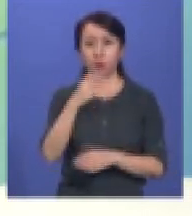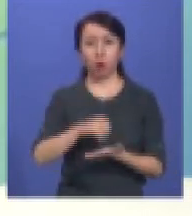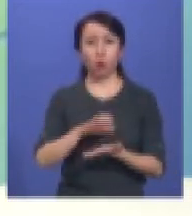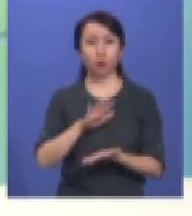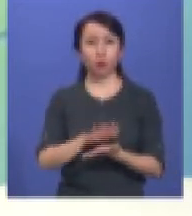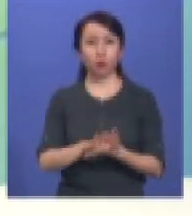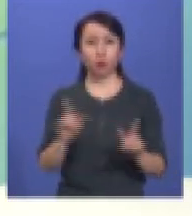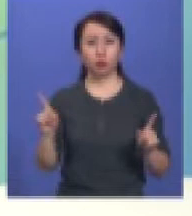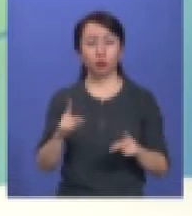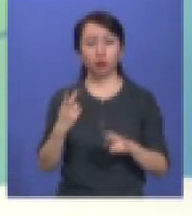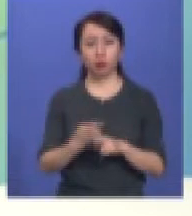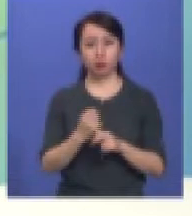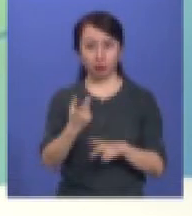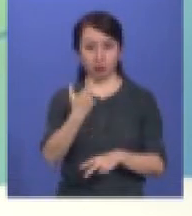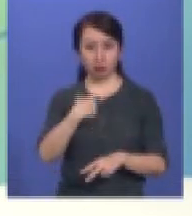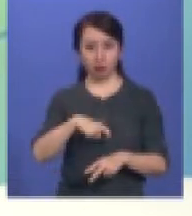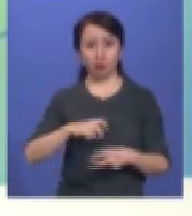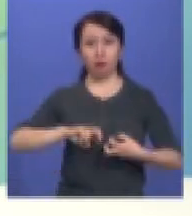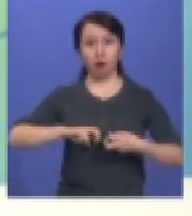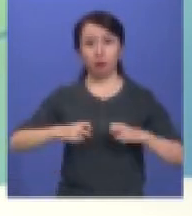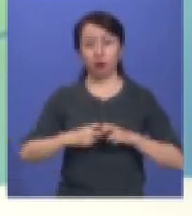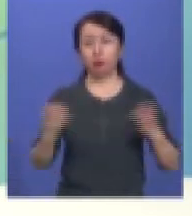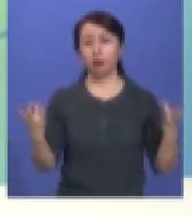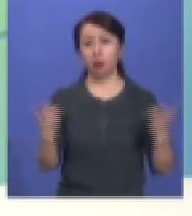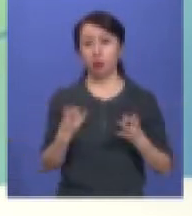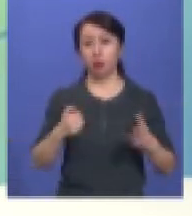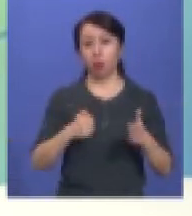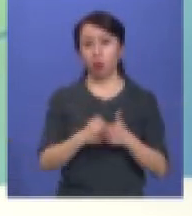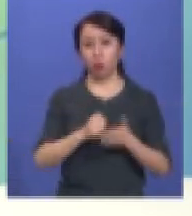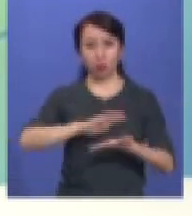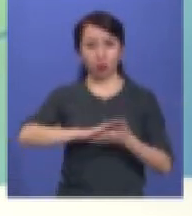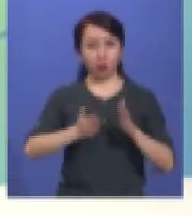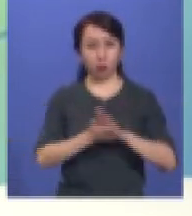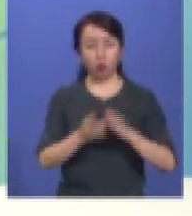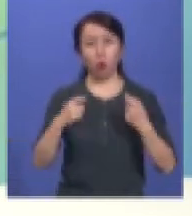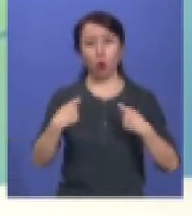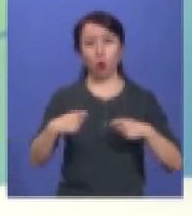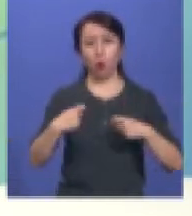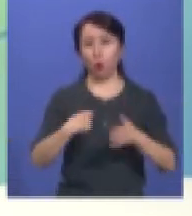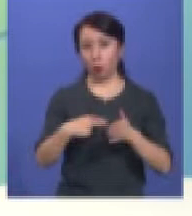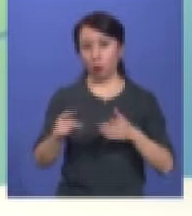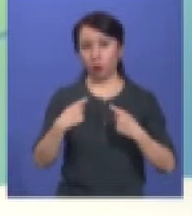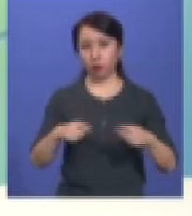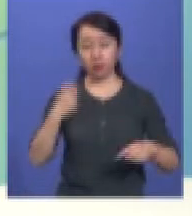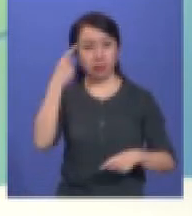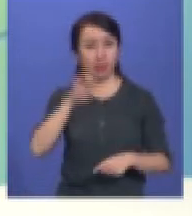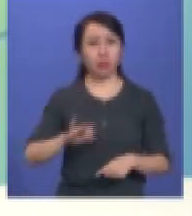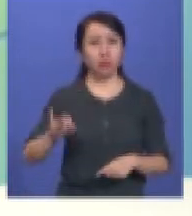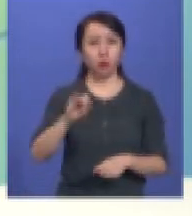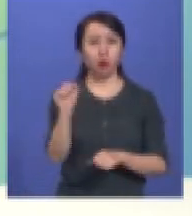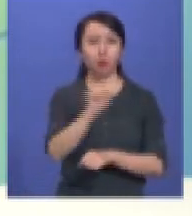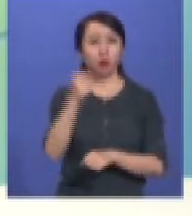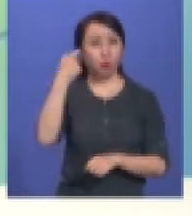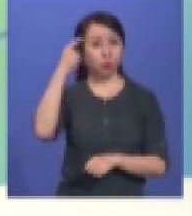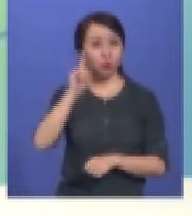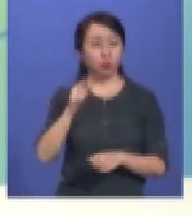учете. Чтобы обезопасить себя от серьезных проблем, необходимо еще до сделки купли-продажи знать историю автомашины, убедиться в